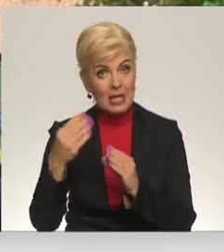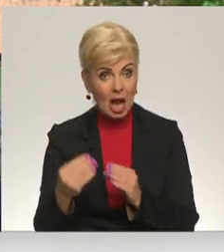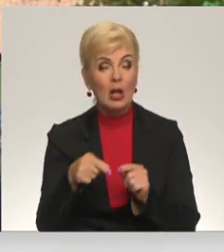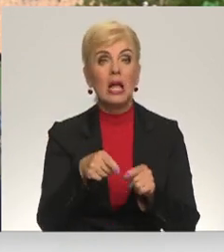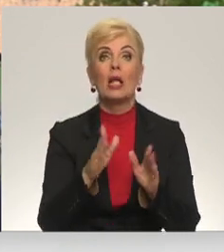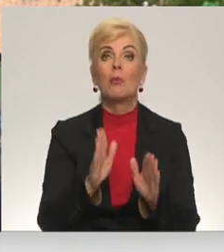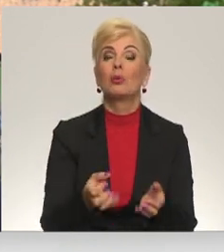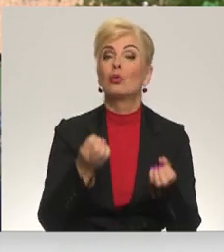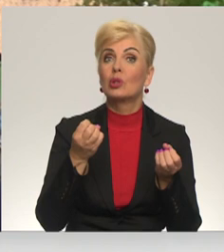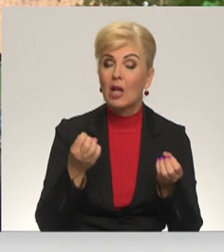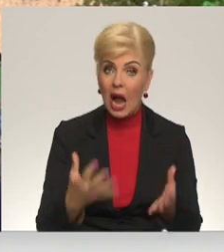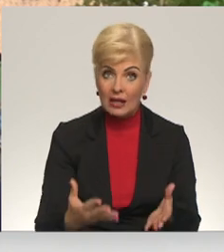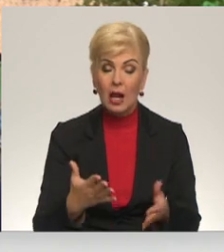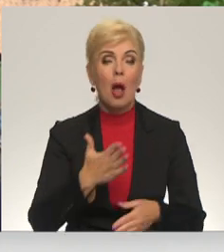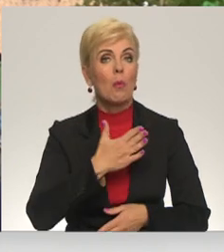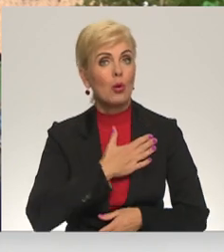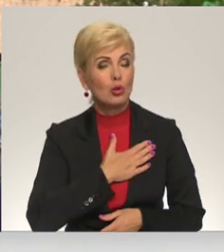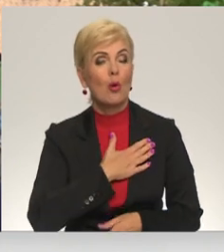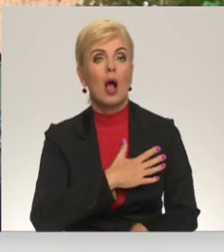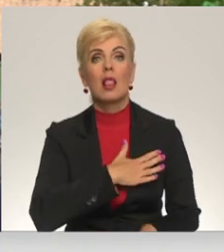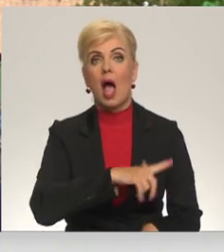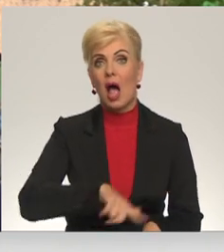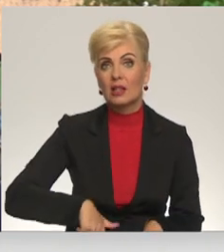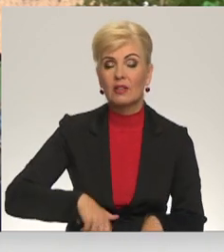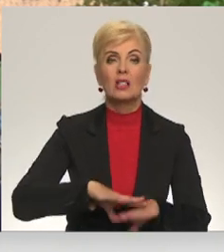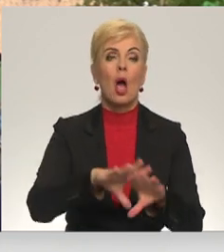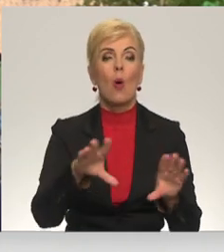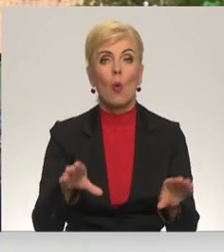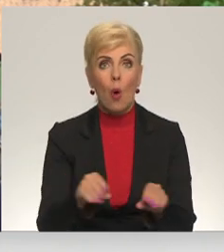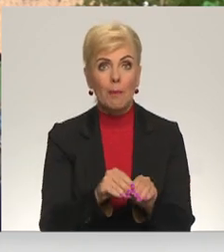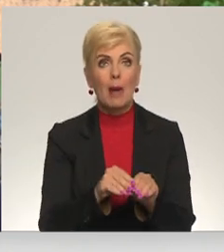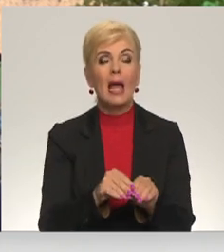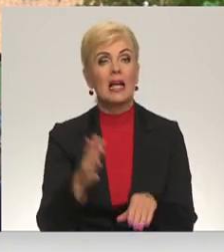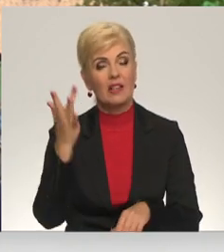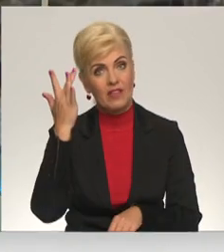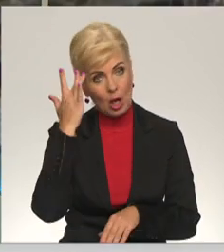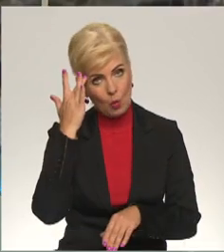būtu skaidrs, ka tas ir mūsu Latvijas kopējais viedoklis.